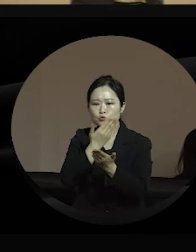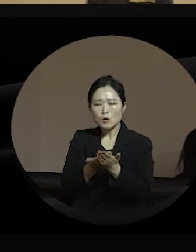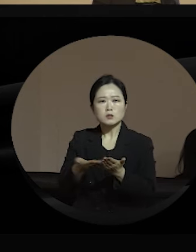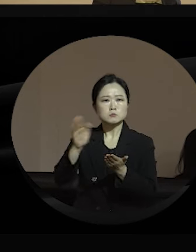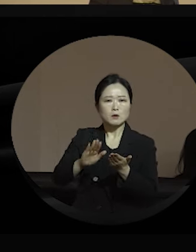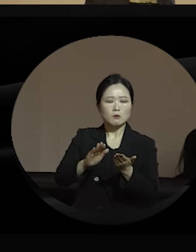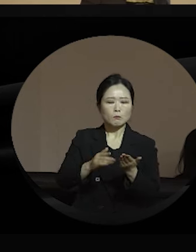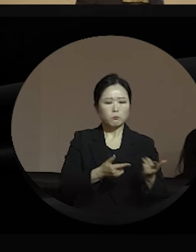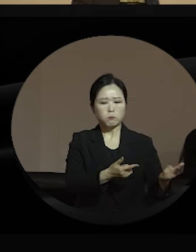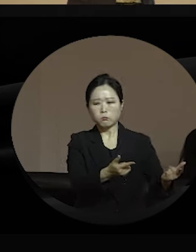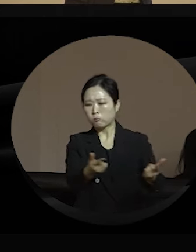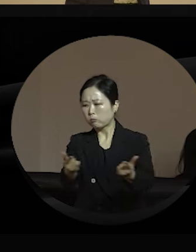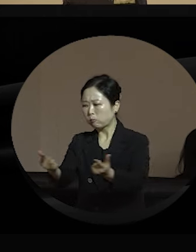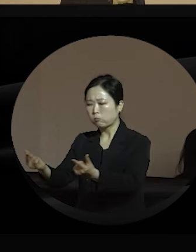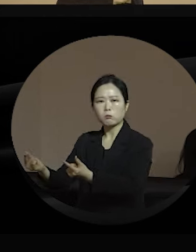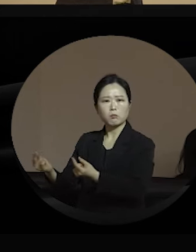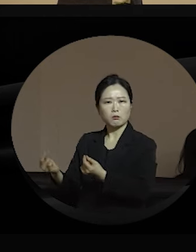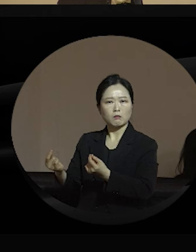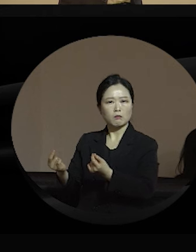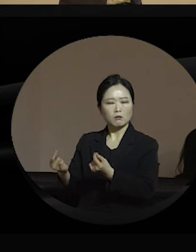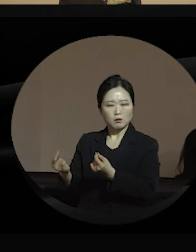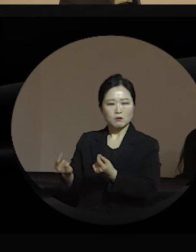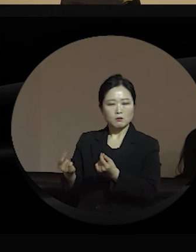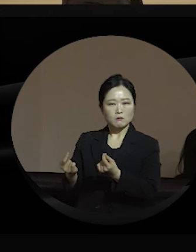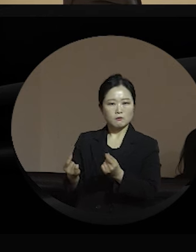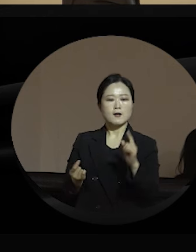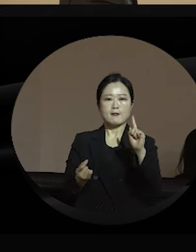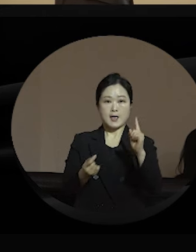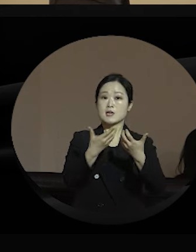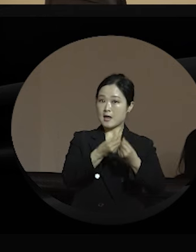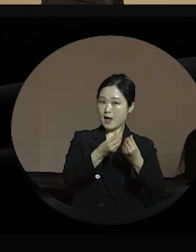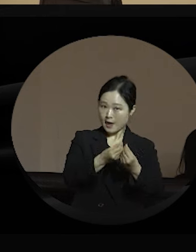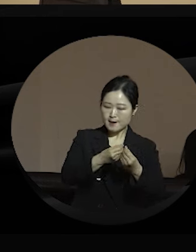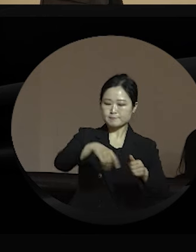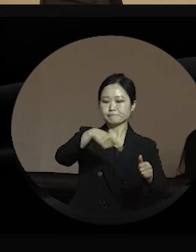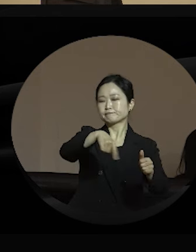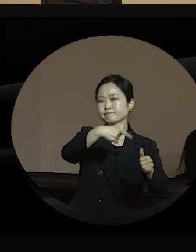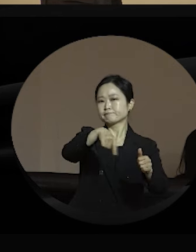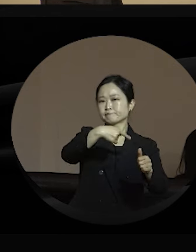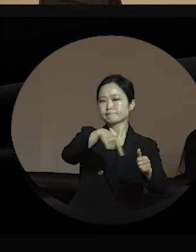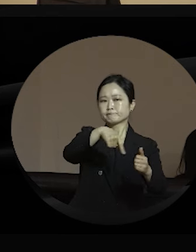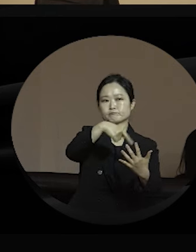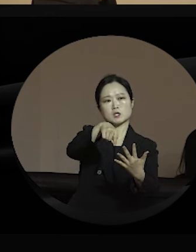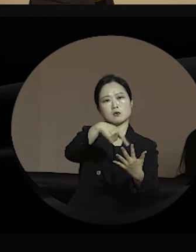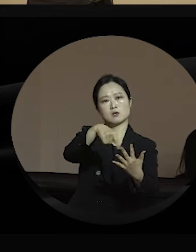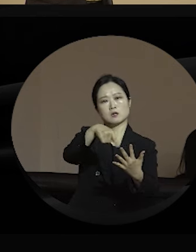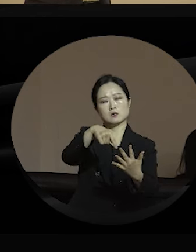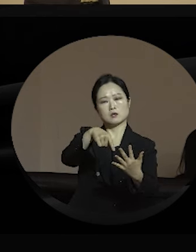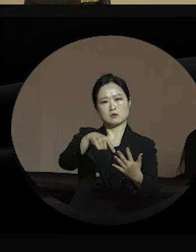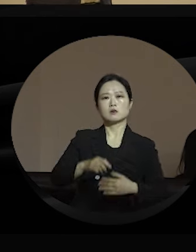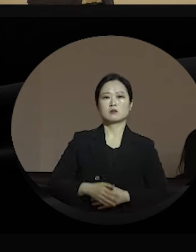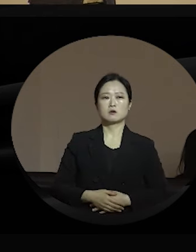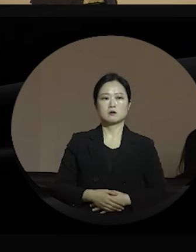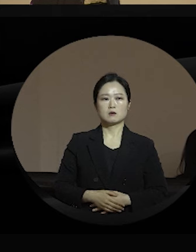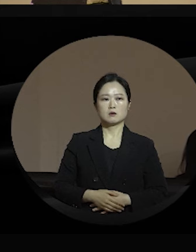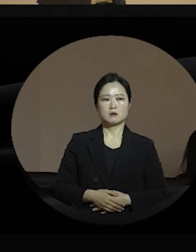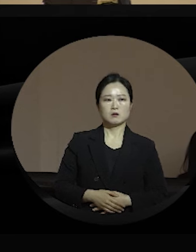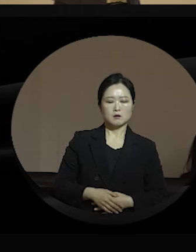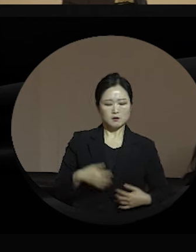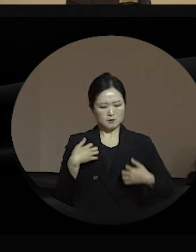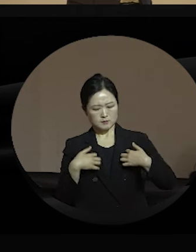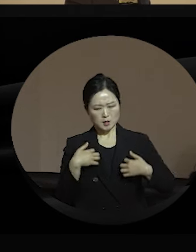제공해 줄 수 없으니, 선생님이 예시를 다 할 수 없으니 하나만 들어줄게, 컨텍스트가 별로 제공되지 않고요. 뇌가 재밌는